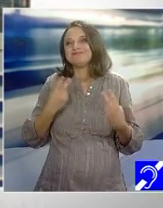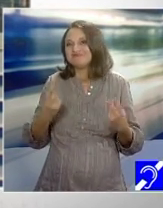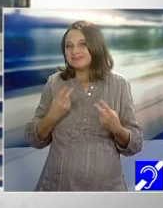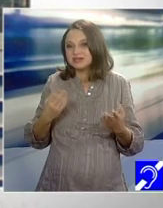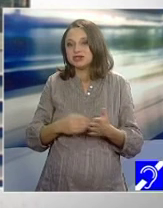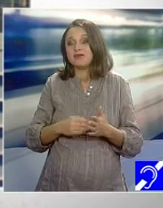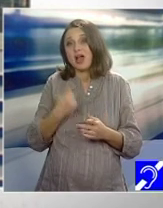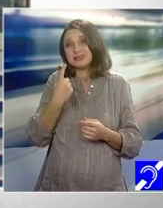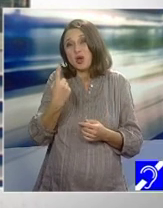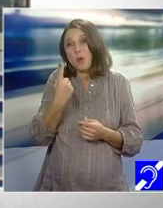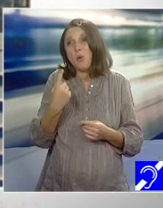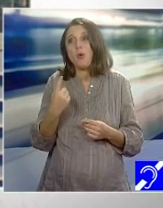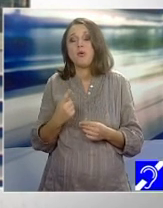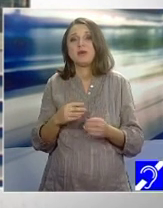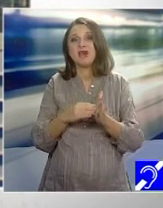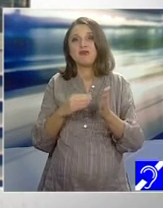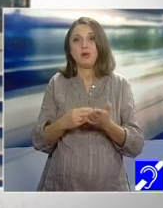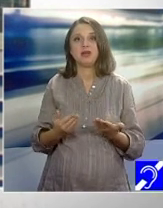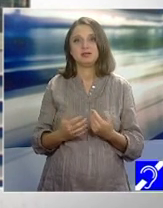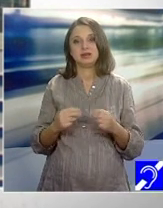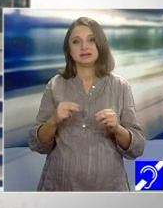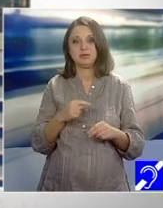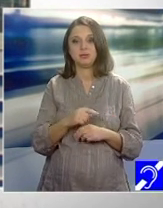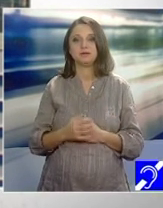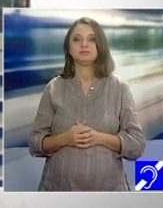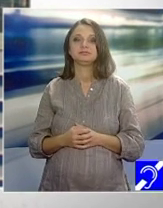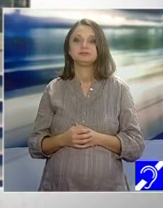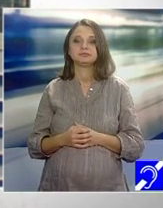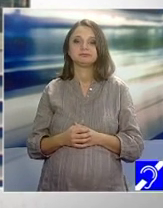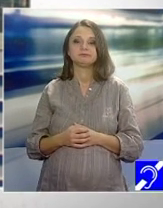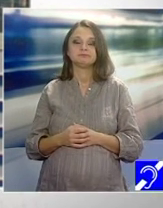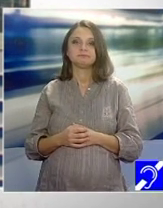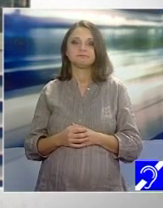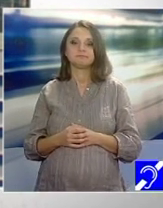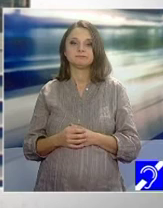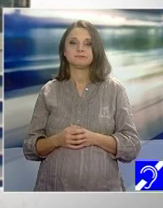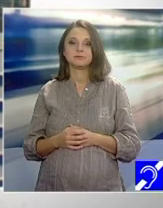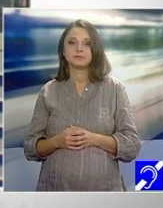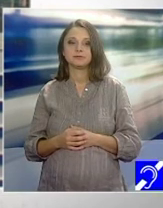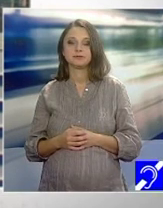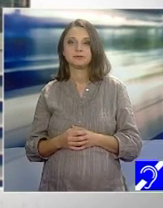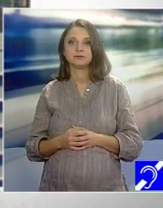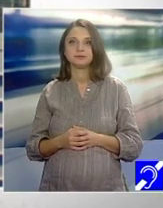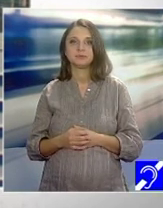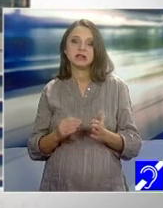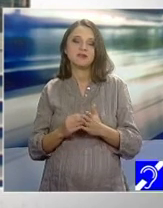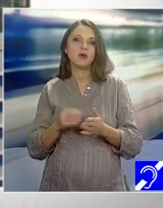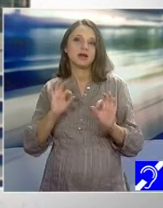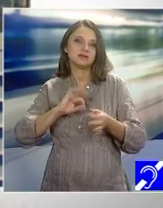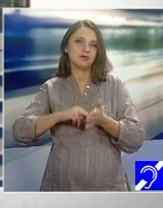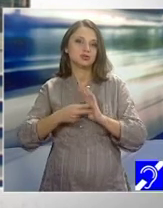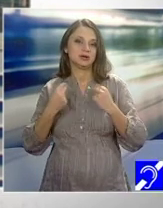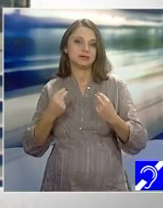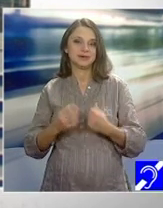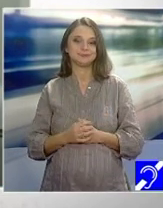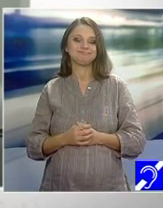doar una din două laturi la covorașele astea tactile care sunt necesare ca să funcționeze ca lumea.